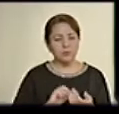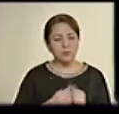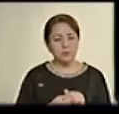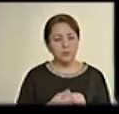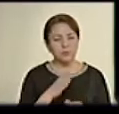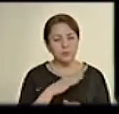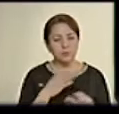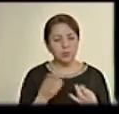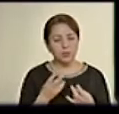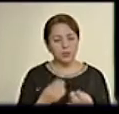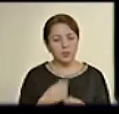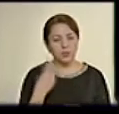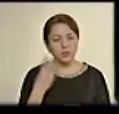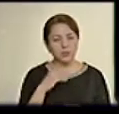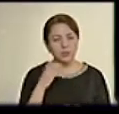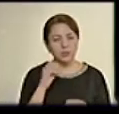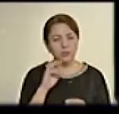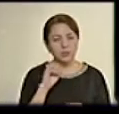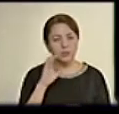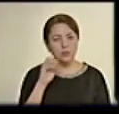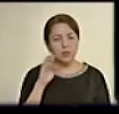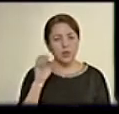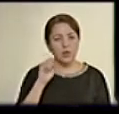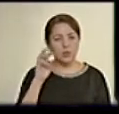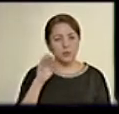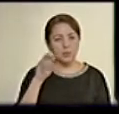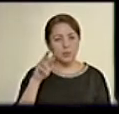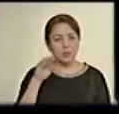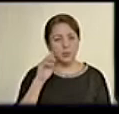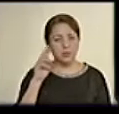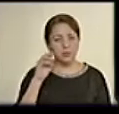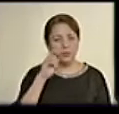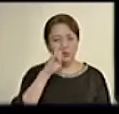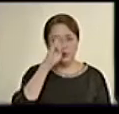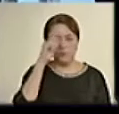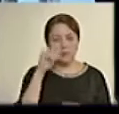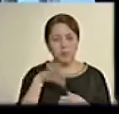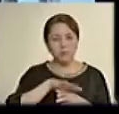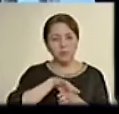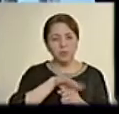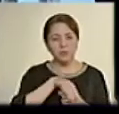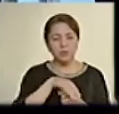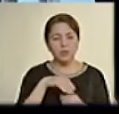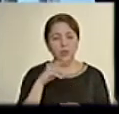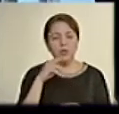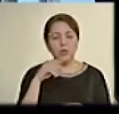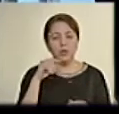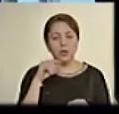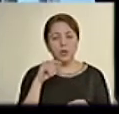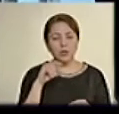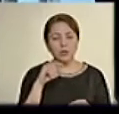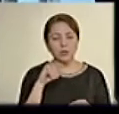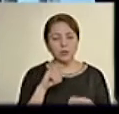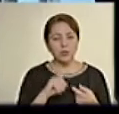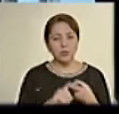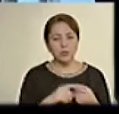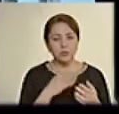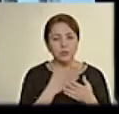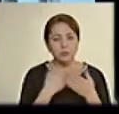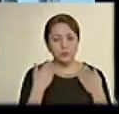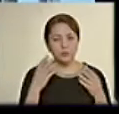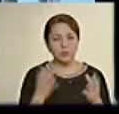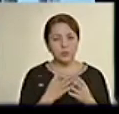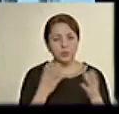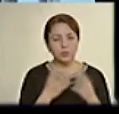Ikkinchi testimiz amirlikda davlat bayrog'ini daxlsizligini saqlanishini ta'minlash, shuningdek, eng ishonchli